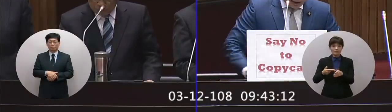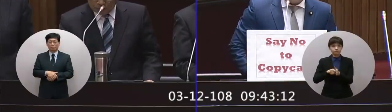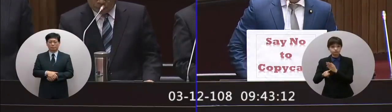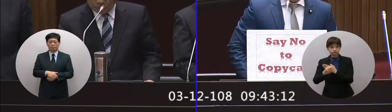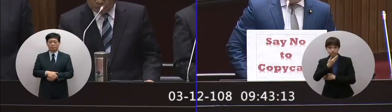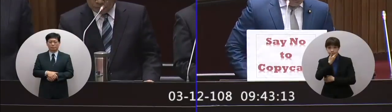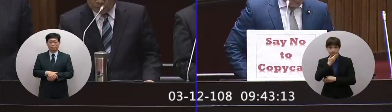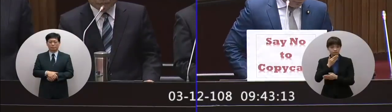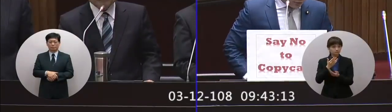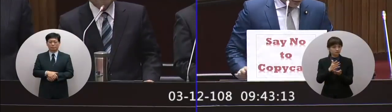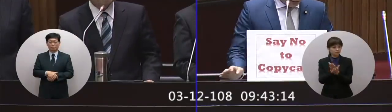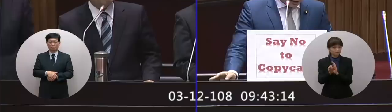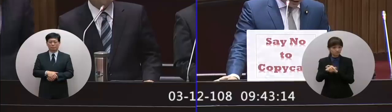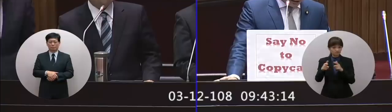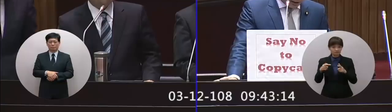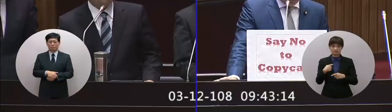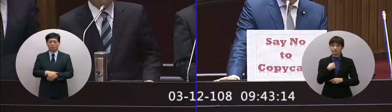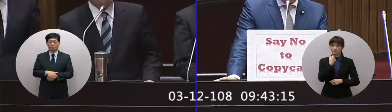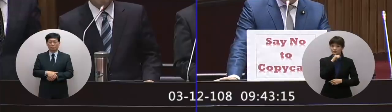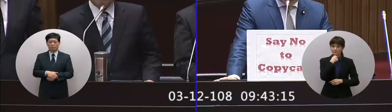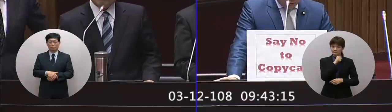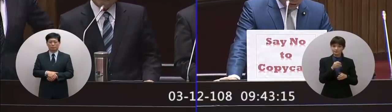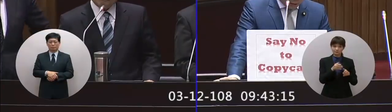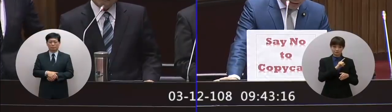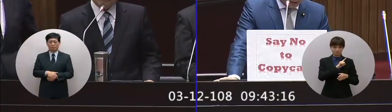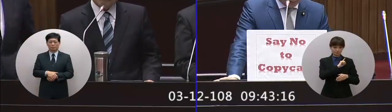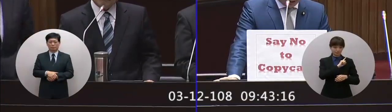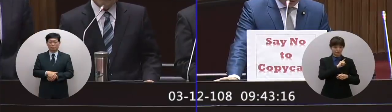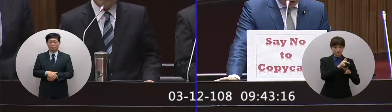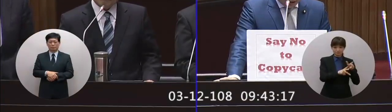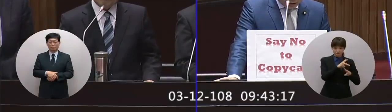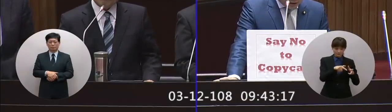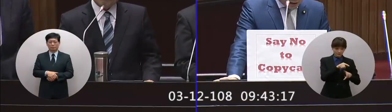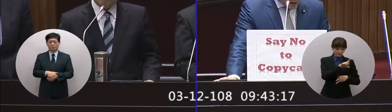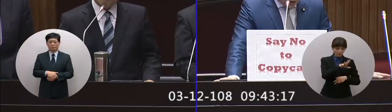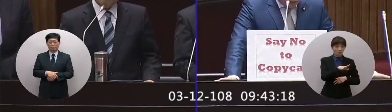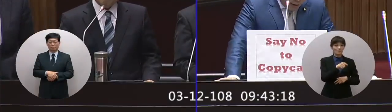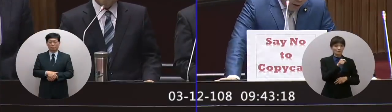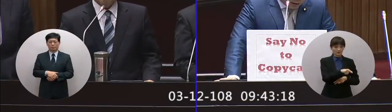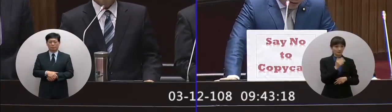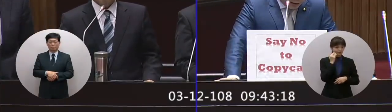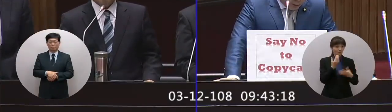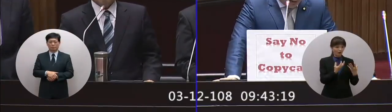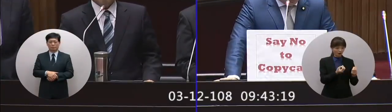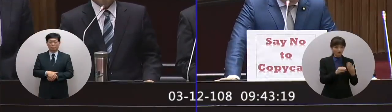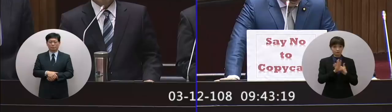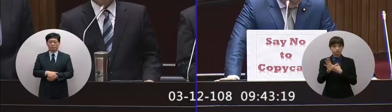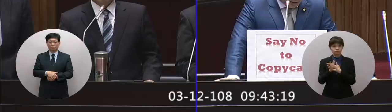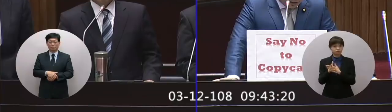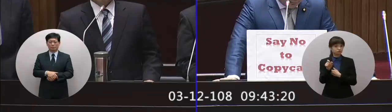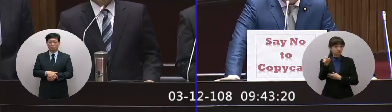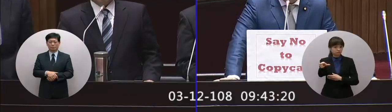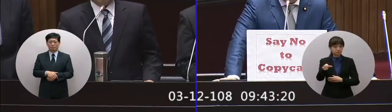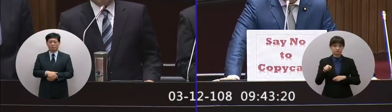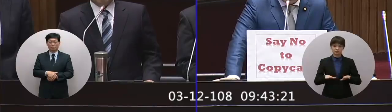自己有采用并且扶植国内的厂商，如果没有才会跟国外厂商买。现在是连规划的能力都没有，